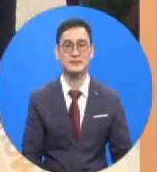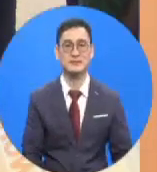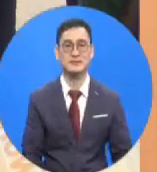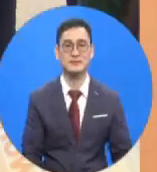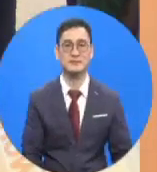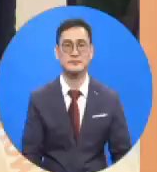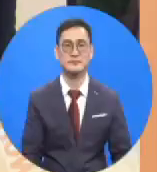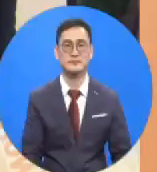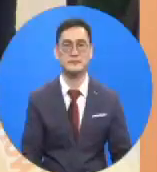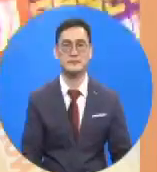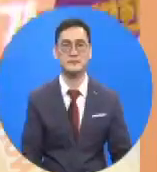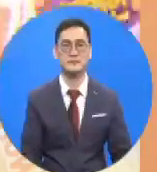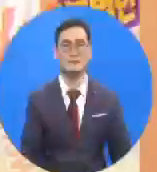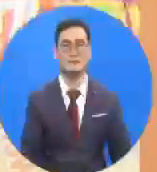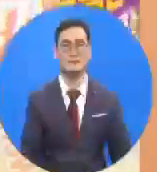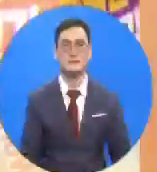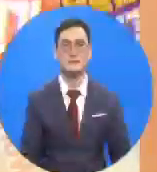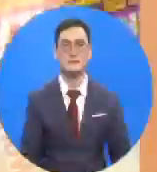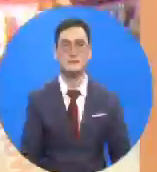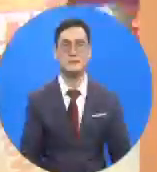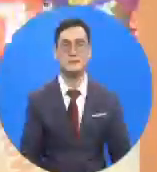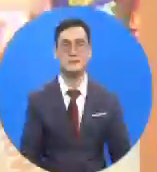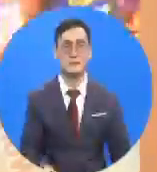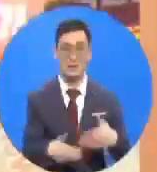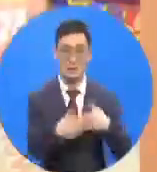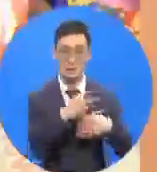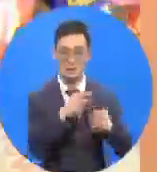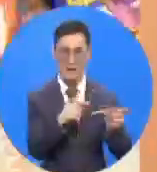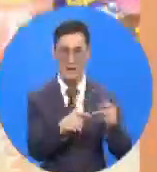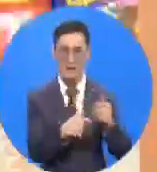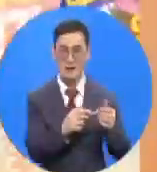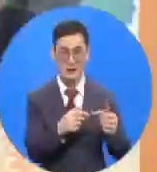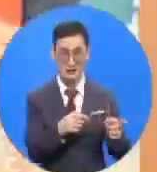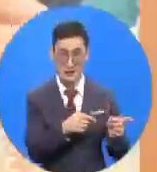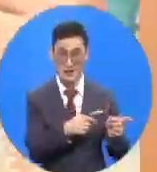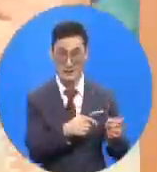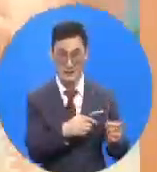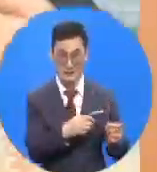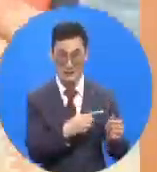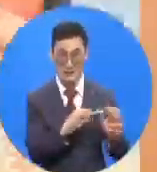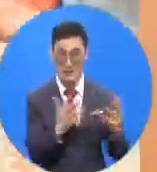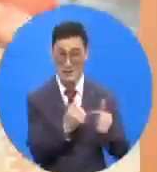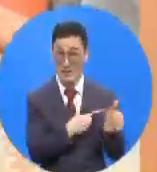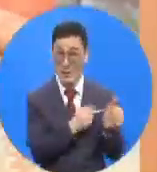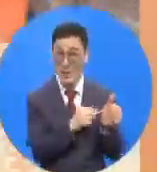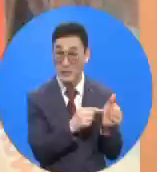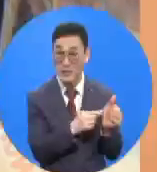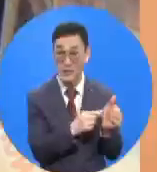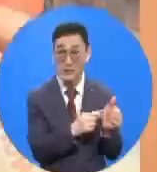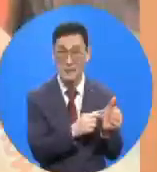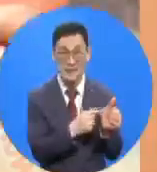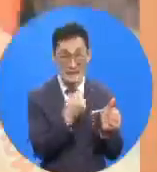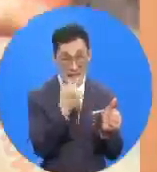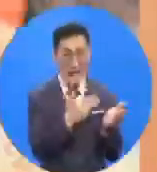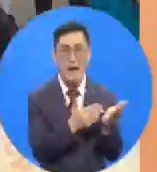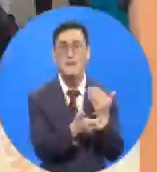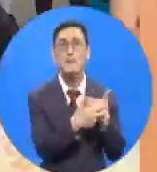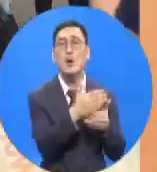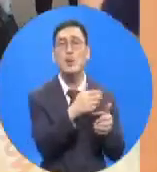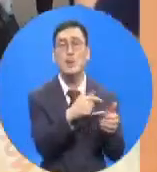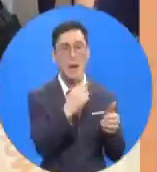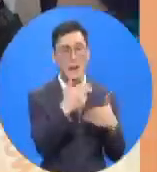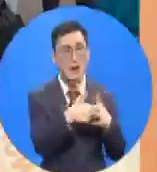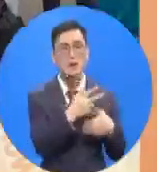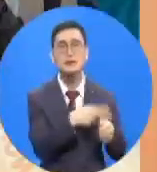의사에 어떤 심정을 누구라 잘 이해 할 텐데 그렇담 2분이 이야기할 시간 외의 사부도 말라서 이야기 좀 들어보고 그게 뭐가 뭔지